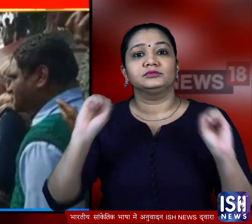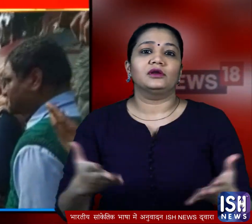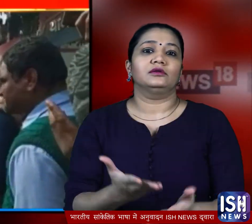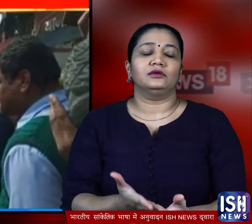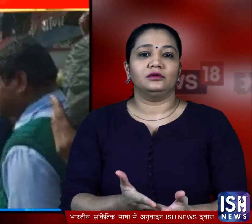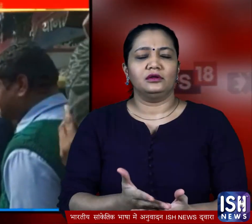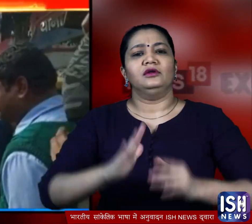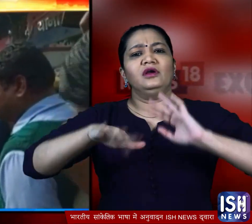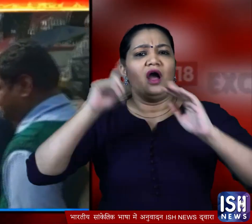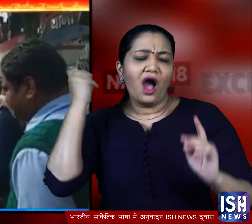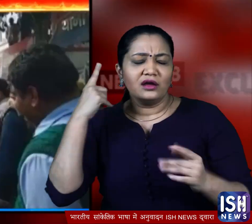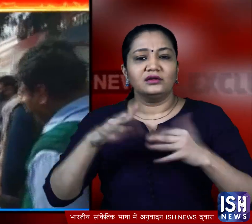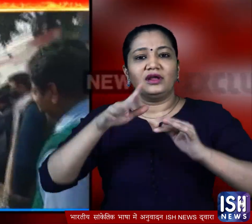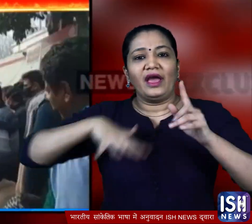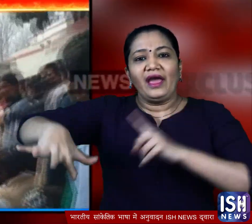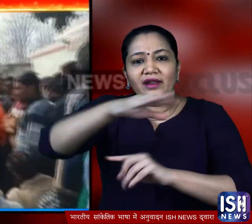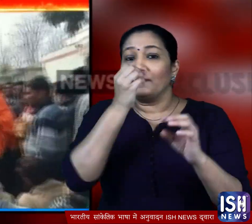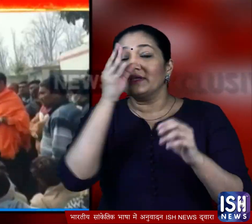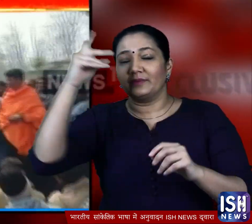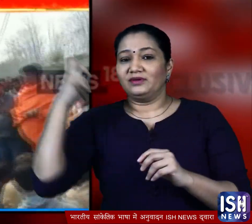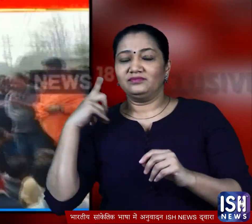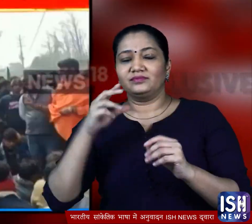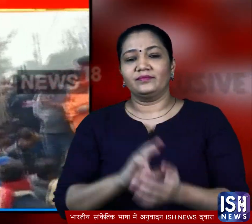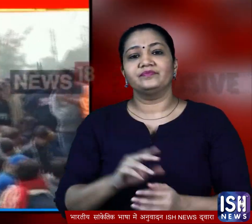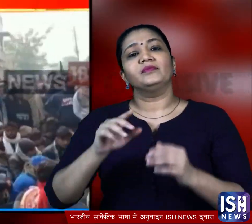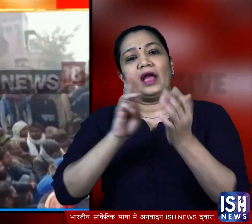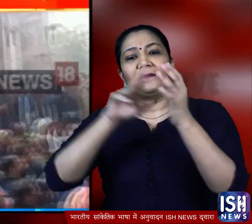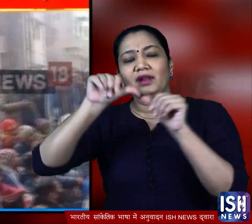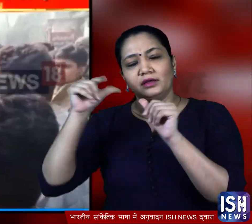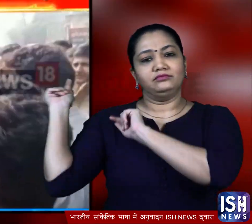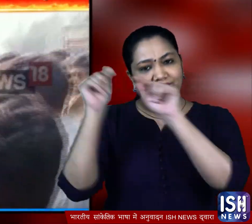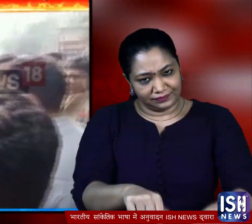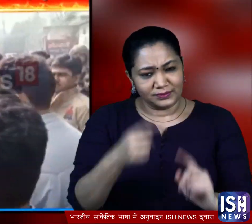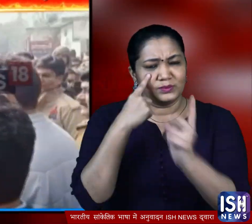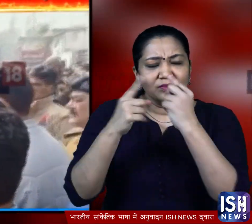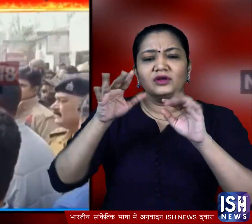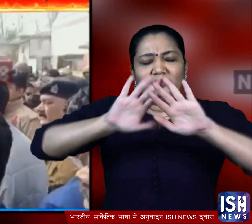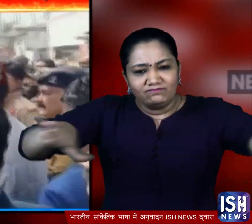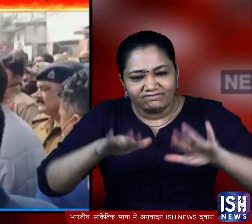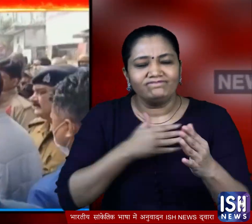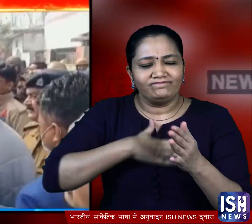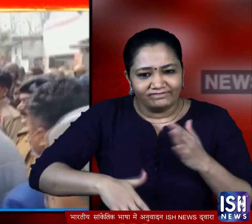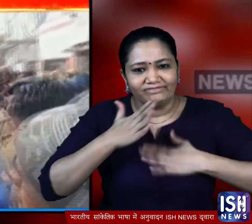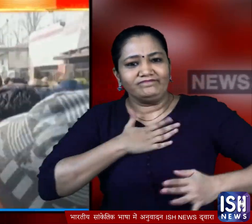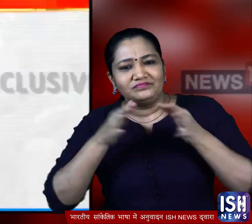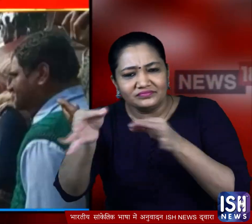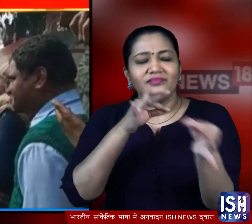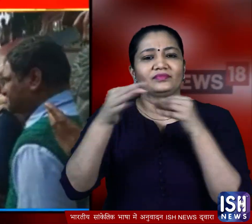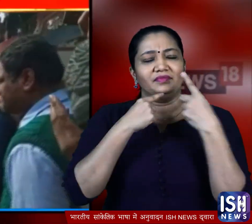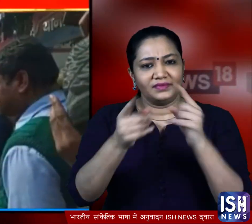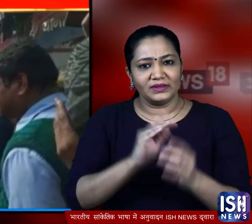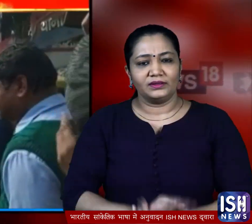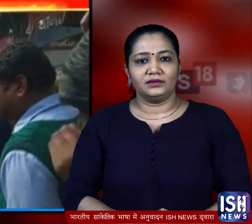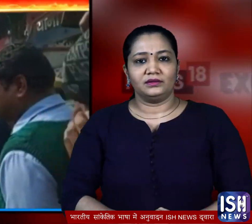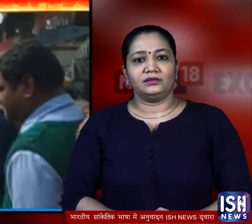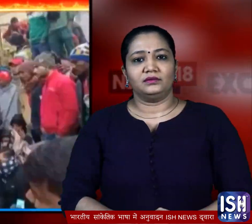बैठ गए। इस हंगामे की जानकारी मिलने पर इलाके के बीजेपी विधायक संगीत सोम भी वहां पहुंचे और गुस्साई भीड़ को समझाने की कोशिश करने लगे।